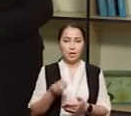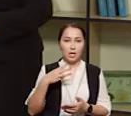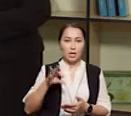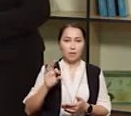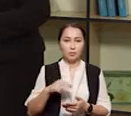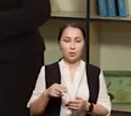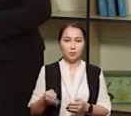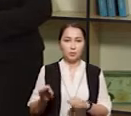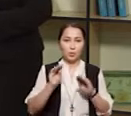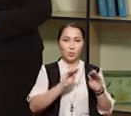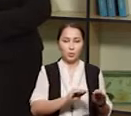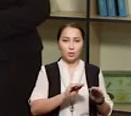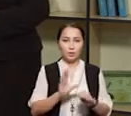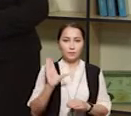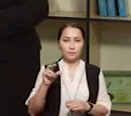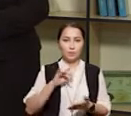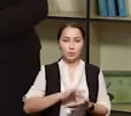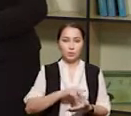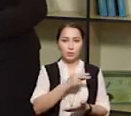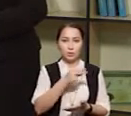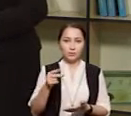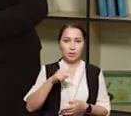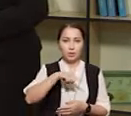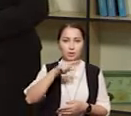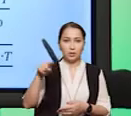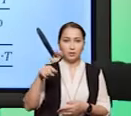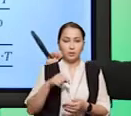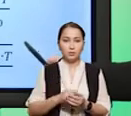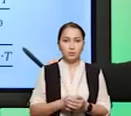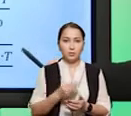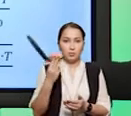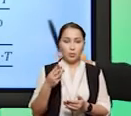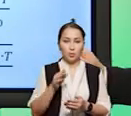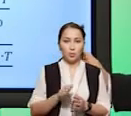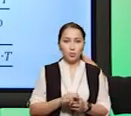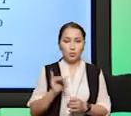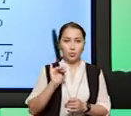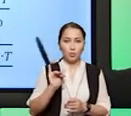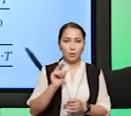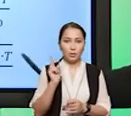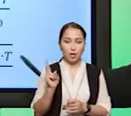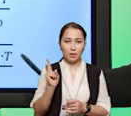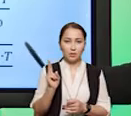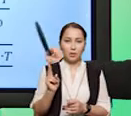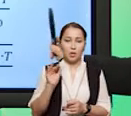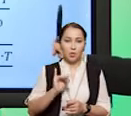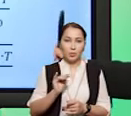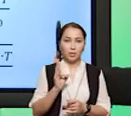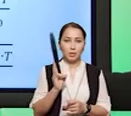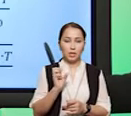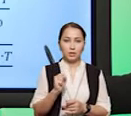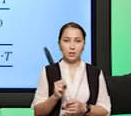ni o'rniga qo'yaylik. V o'rtacha teng bo'ladi ildiz ostida 3 ko'paytirilgan k ko'paytirilgan